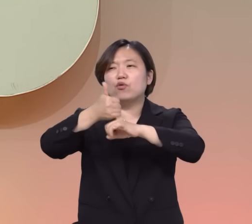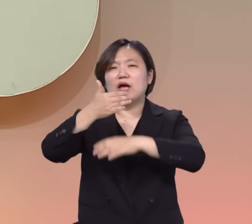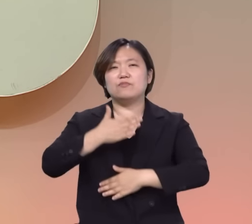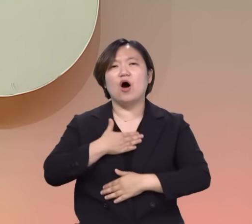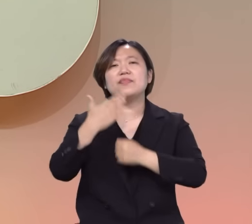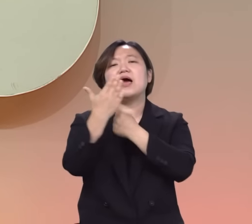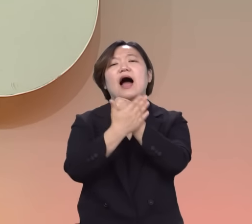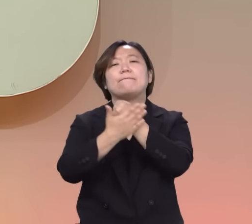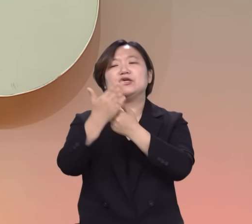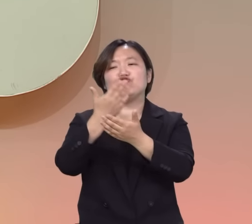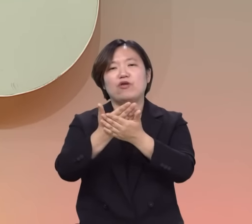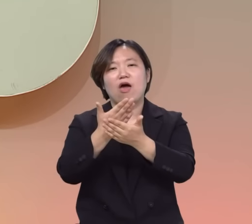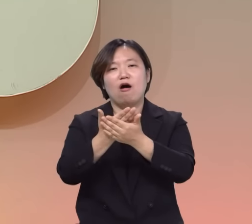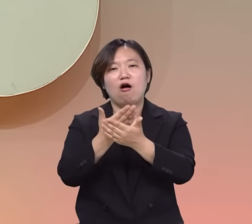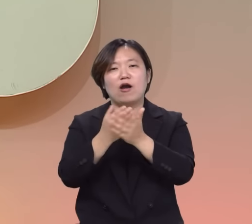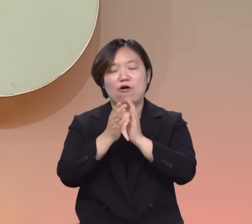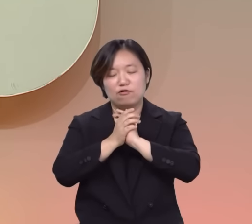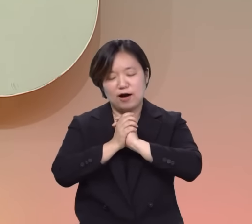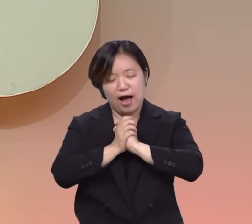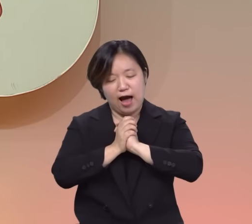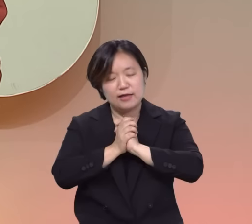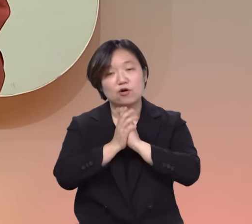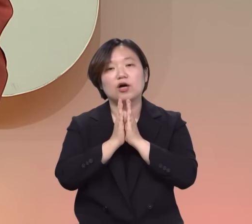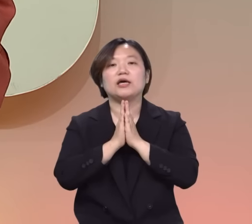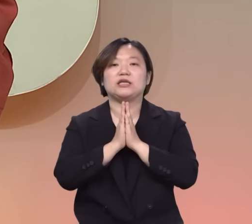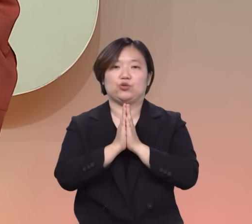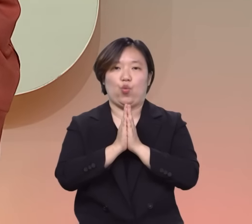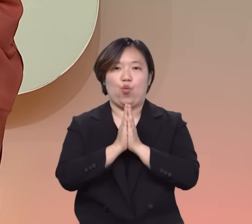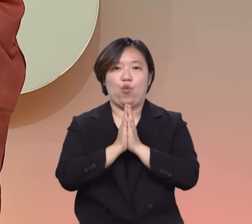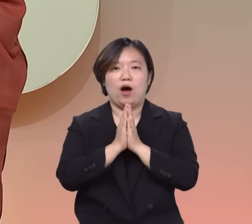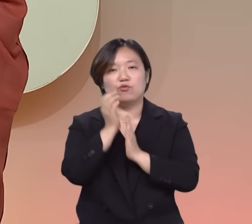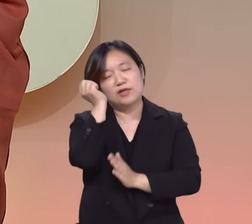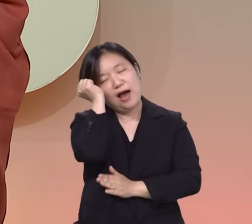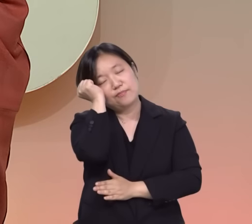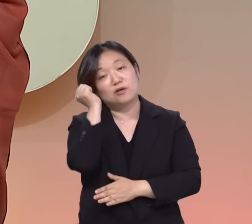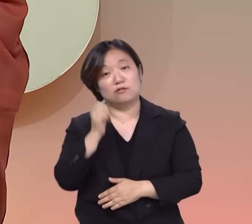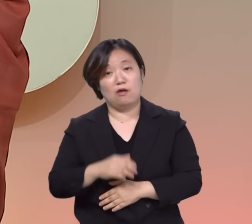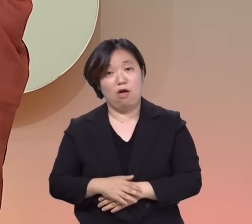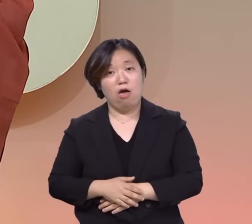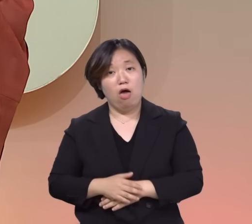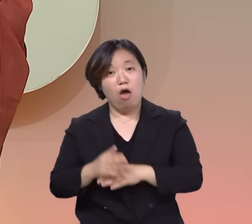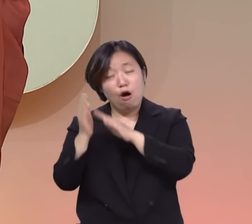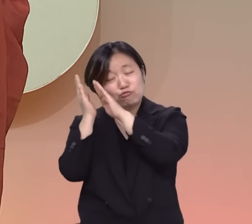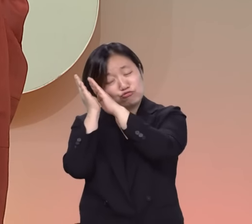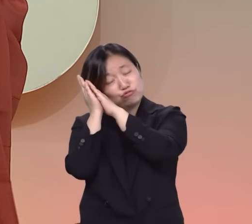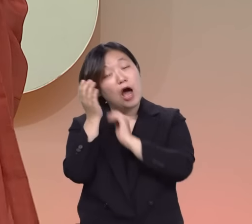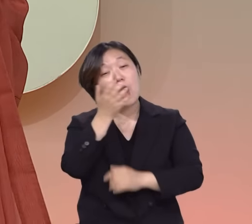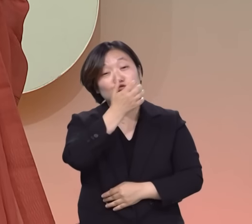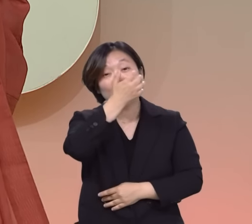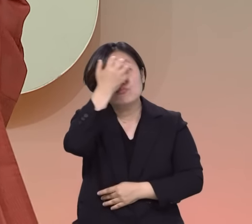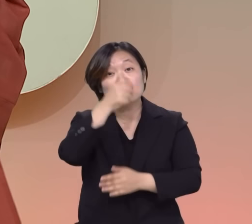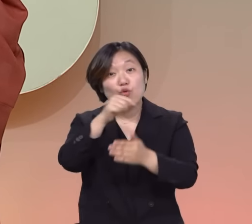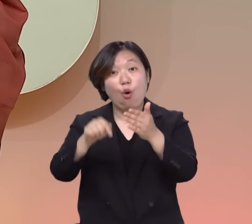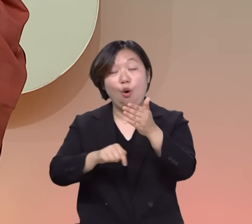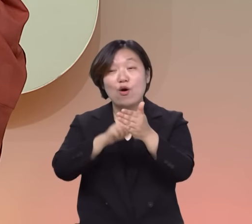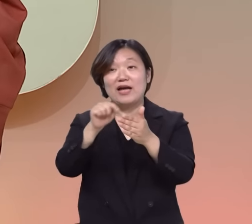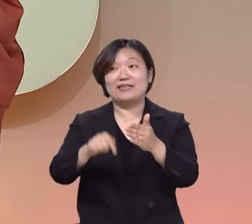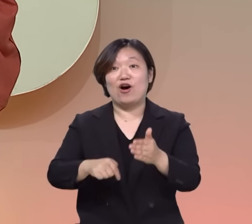주세요라고 간절하게 기도하고 잠이 드셨는데 한밤 중에 꿈에서 하얀옷을 입은